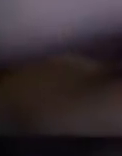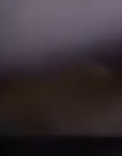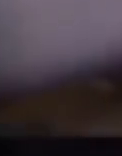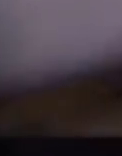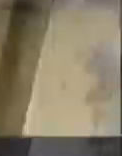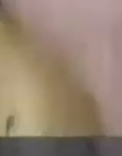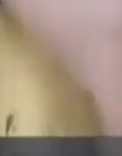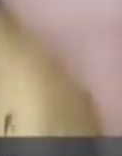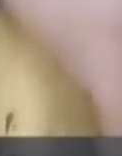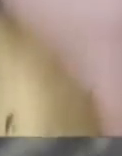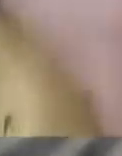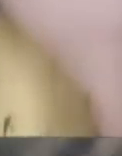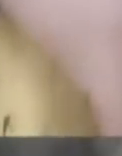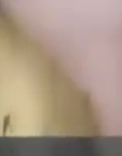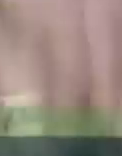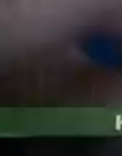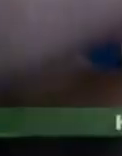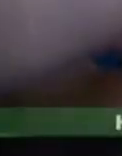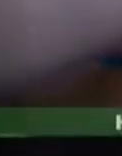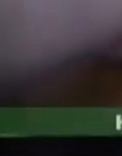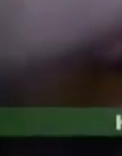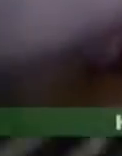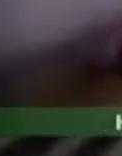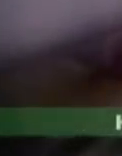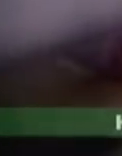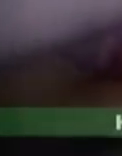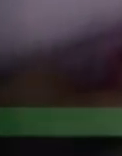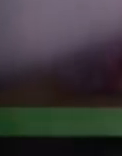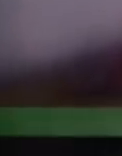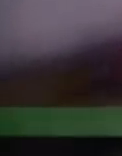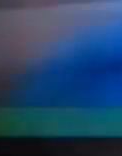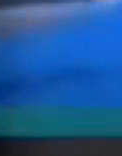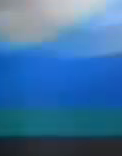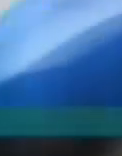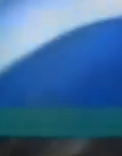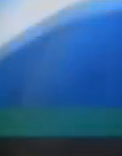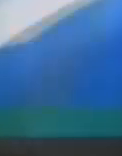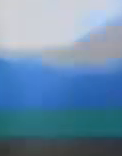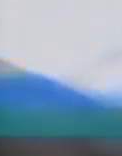Pagmasdan ang kuwang ito mula sa surveillance camera. Iyon kasi pababa ang